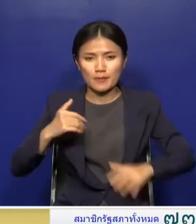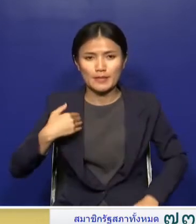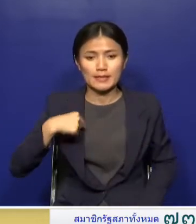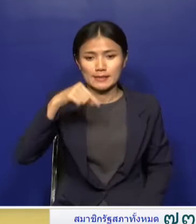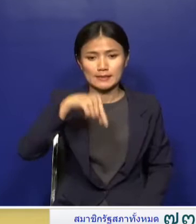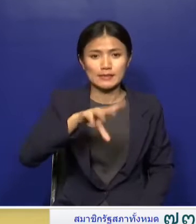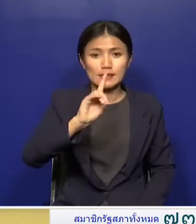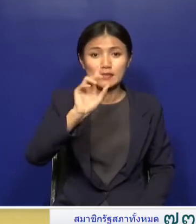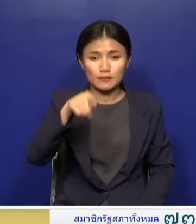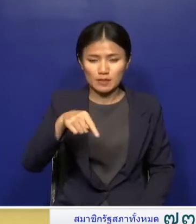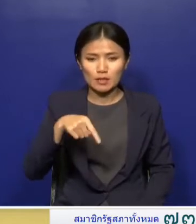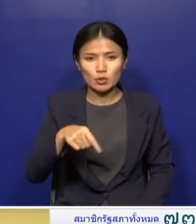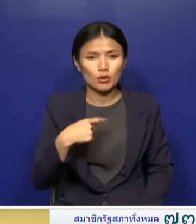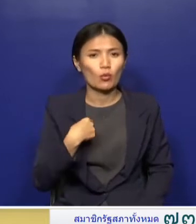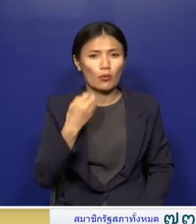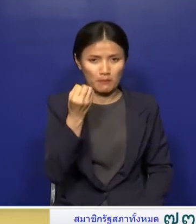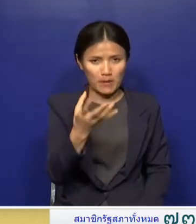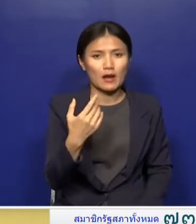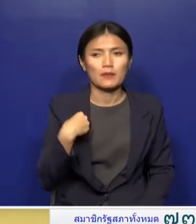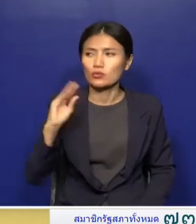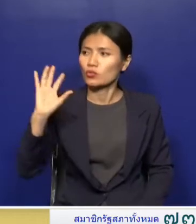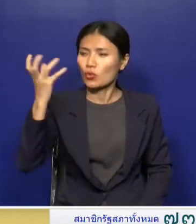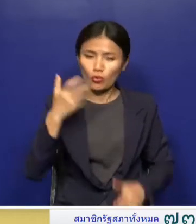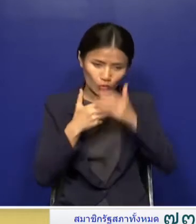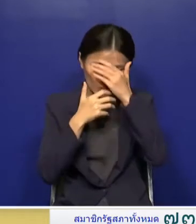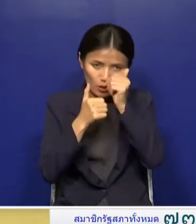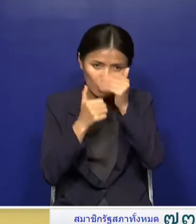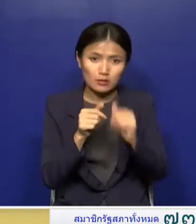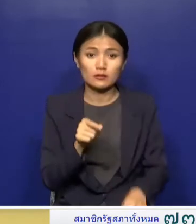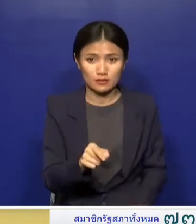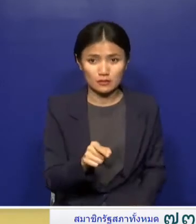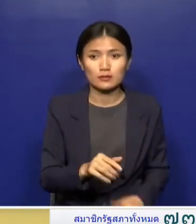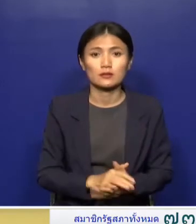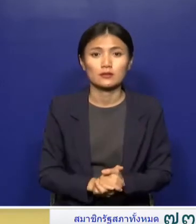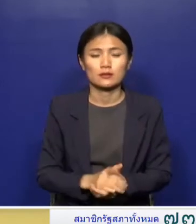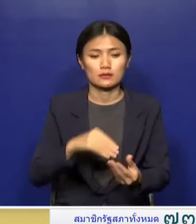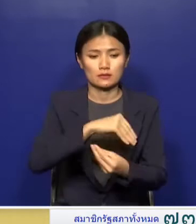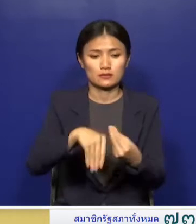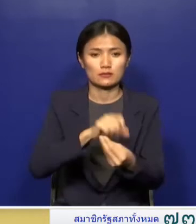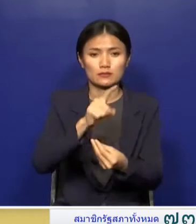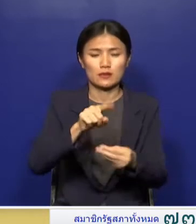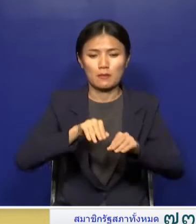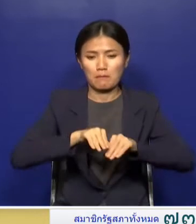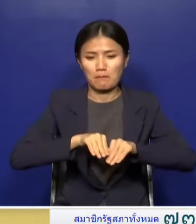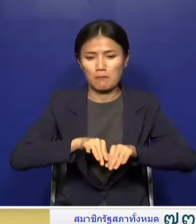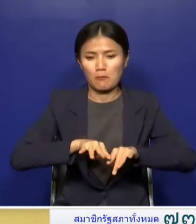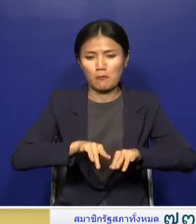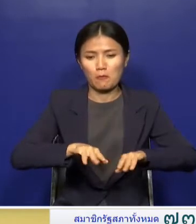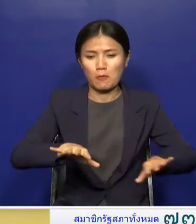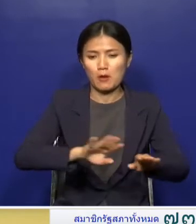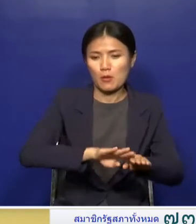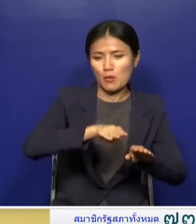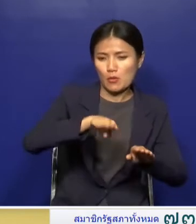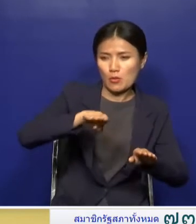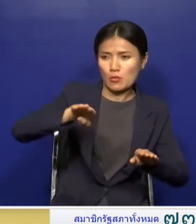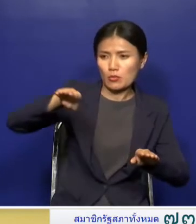จงเปทนาสนใจของ ชาวโลกนะครับเป็ดินดันที่มการขยายตทเศรษฐกิจสงที่สุดในบนดาพทต่ๆ